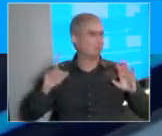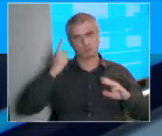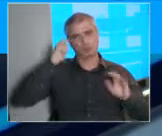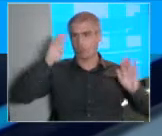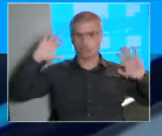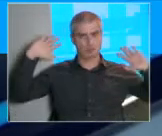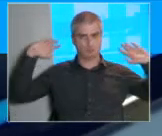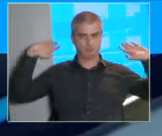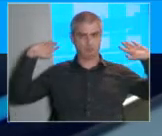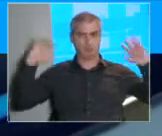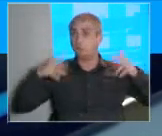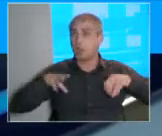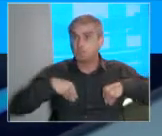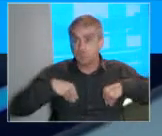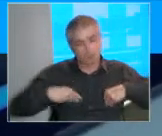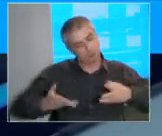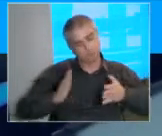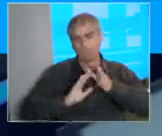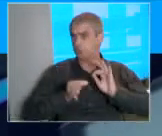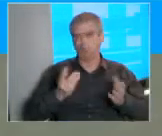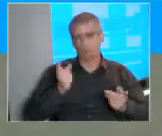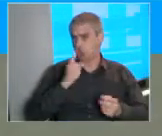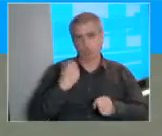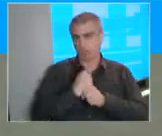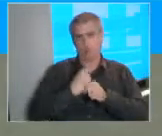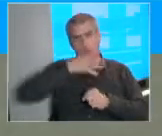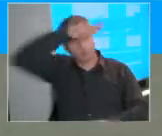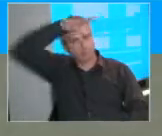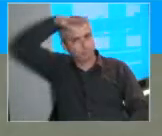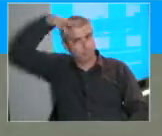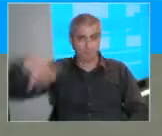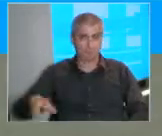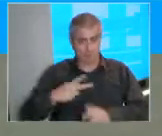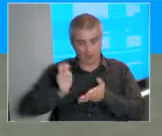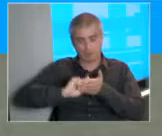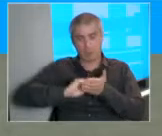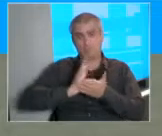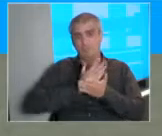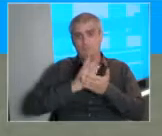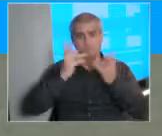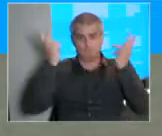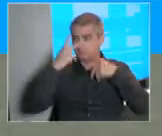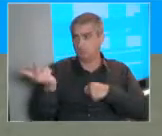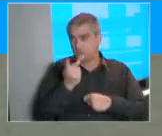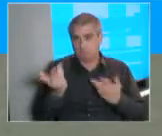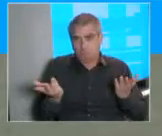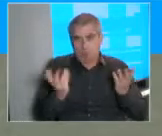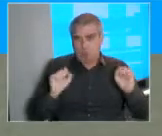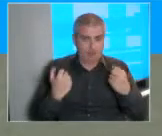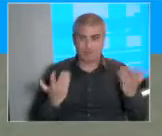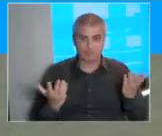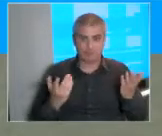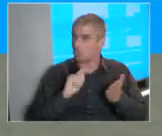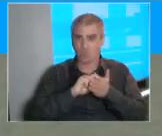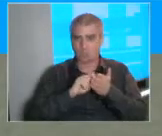חוכמה. נכון. אוקיי? כל מה שבהסכמה, בתי המשפט לא צריכים לעבוד כל כך קשה. נכון. רק כדי לכתוב פסק דין שמאשר את הסכמות הצדדים, זה לא מאמץ. צודק.